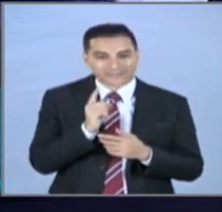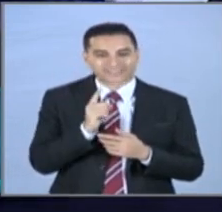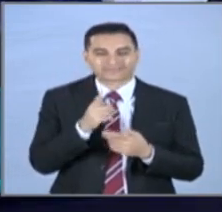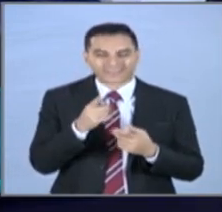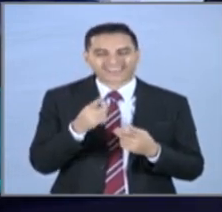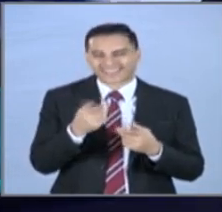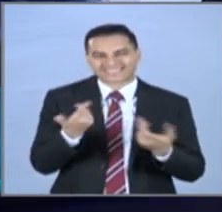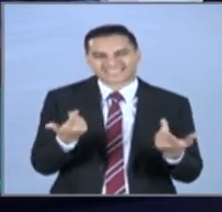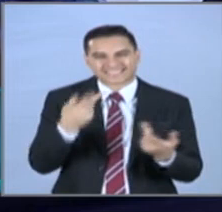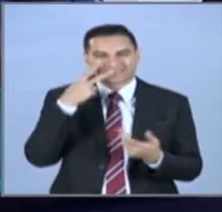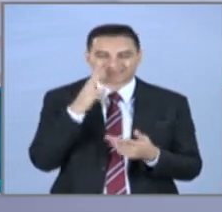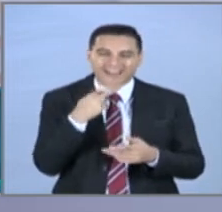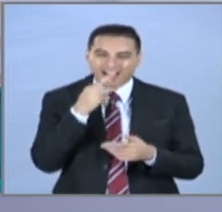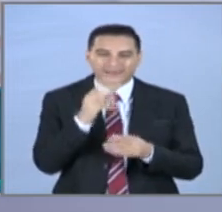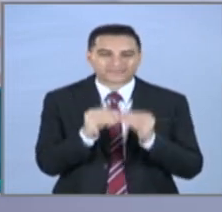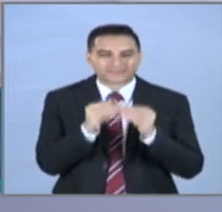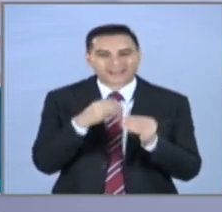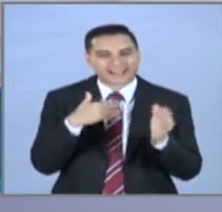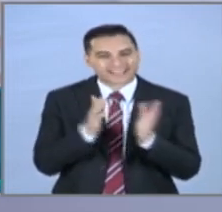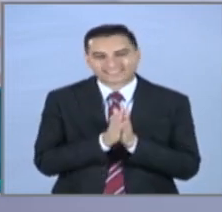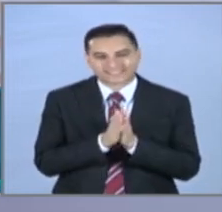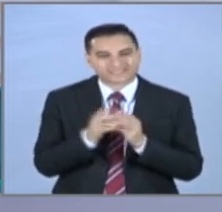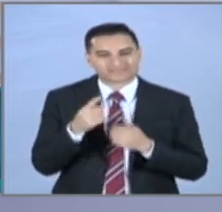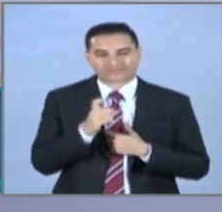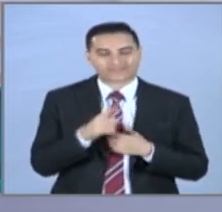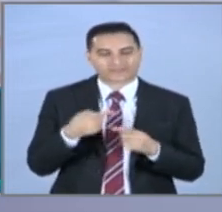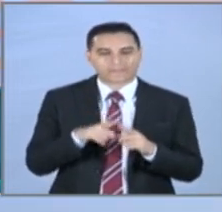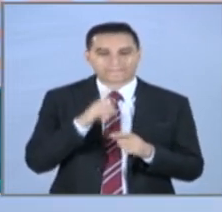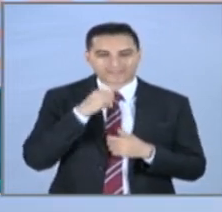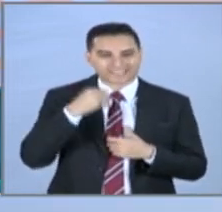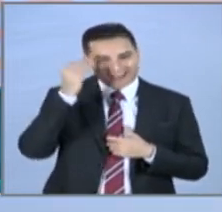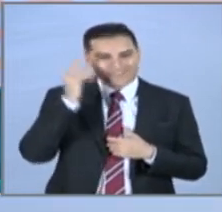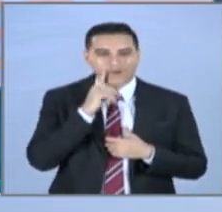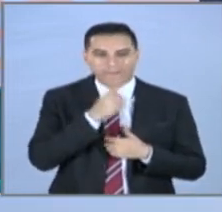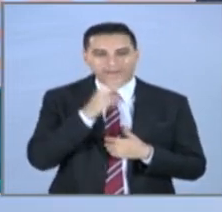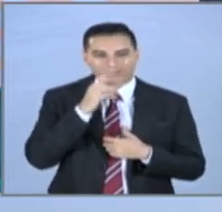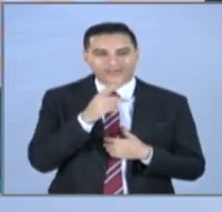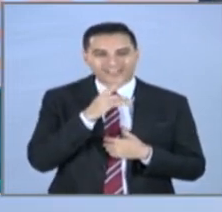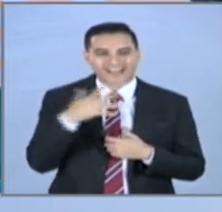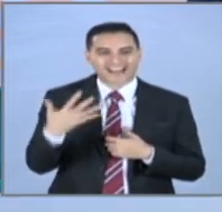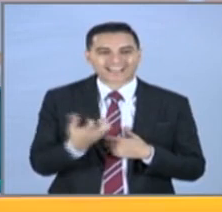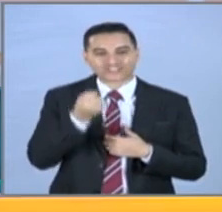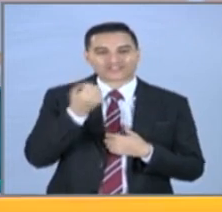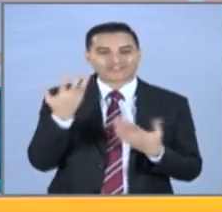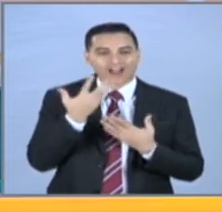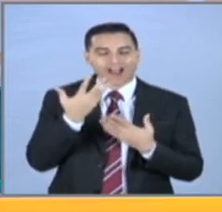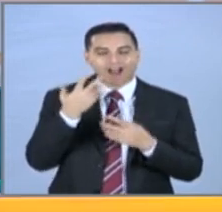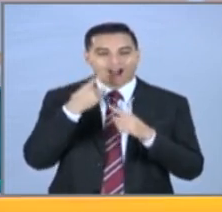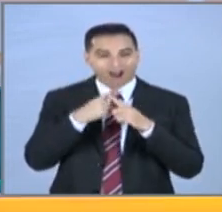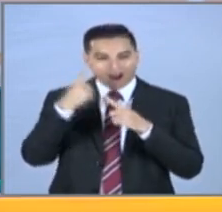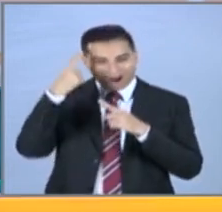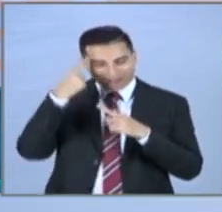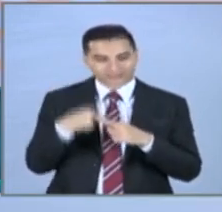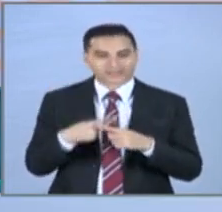للأسف الشديد مش هقدر أحسب ده هدف، ولكن عرفنا مامتك بتقول إيه. اللي بيشيل قربة